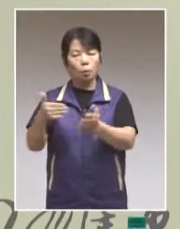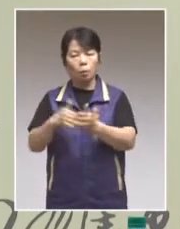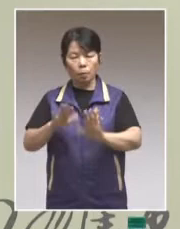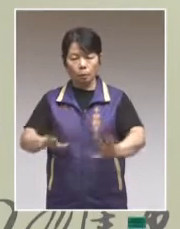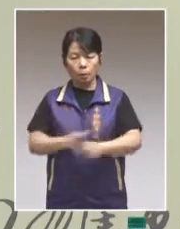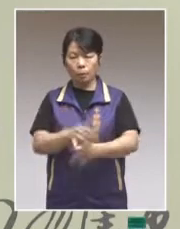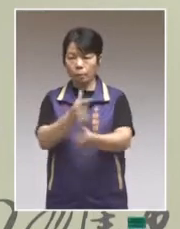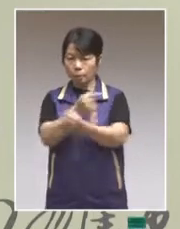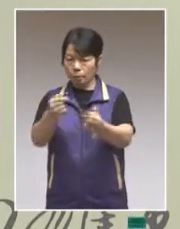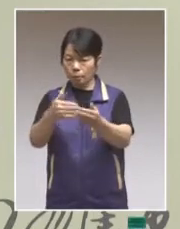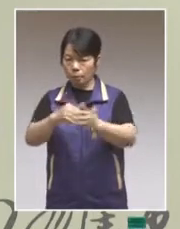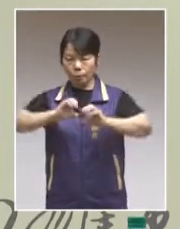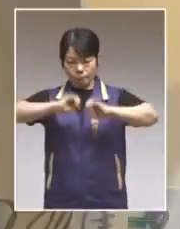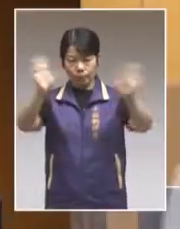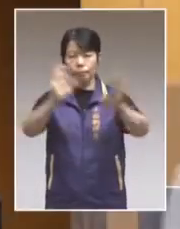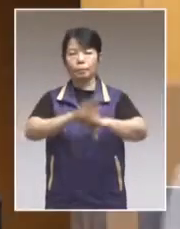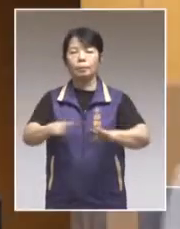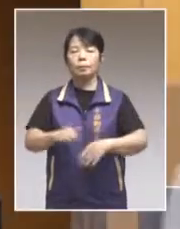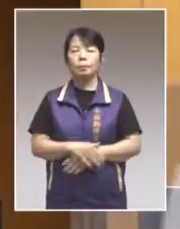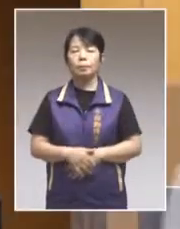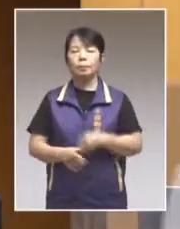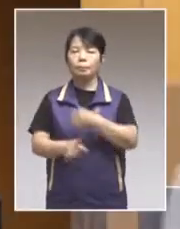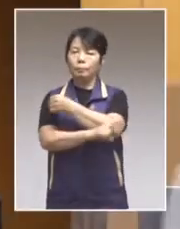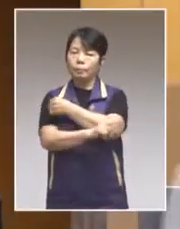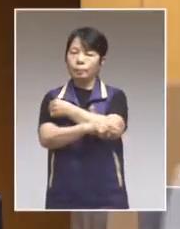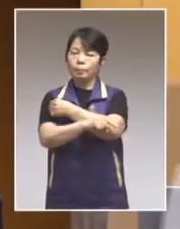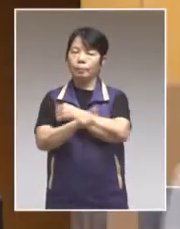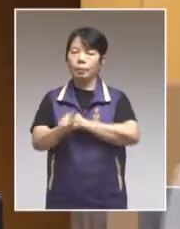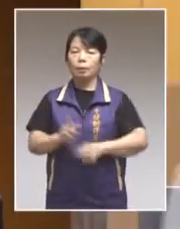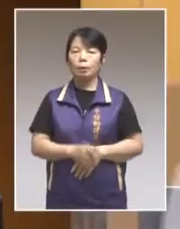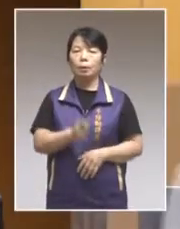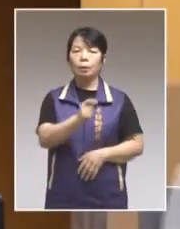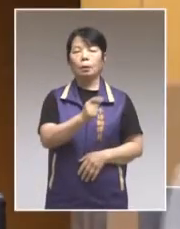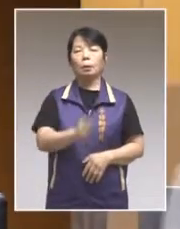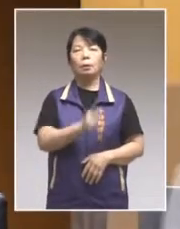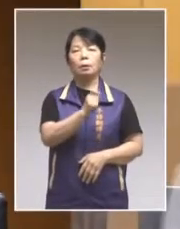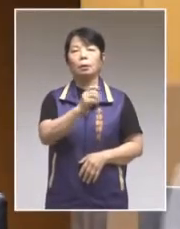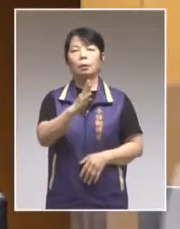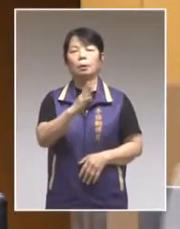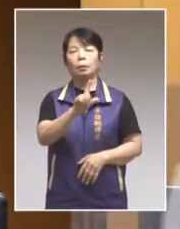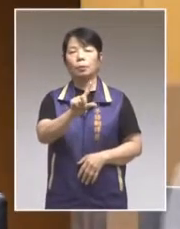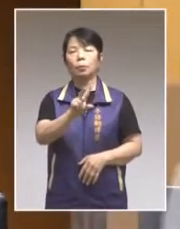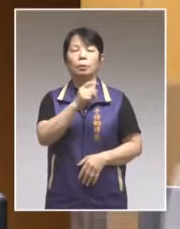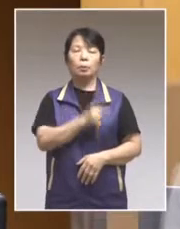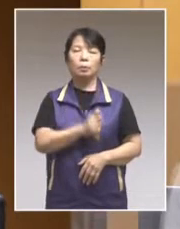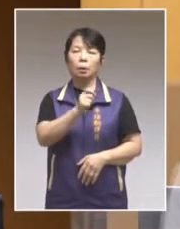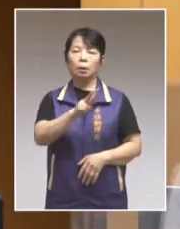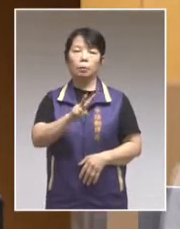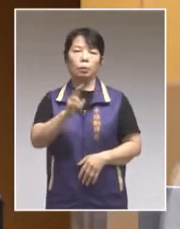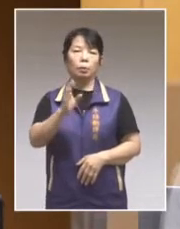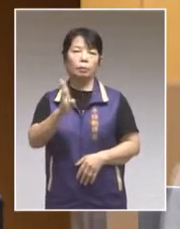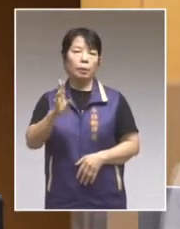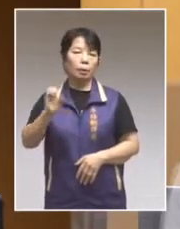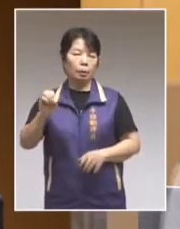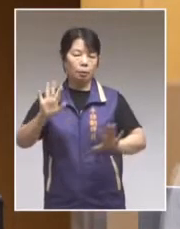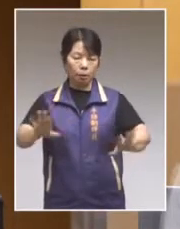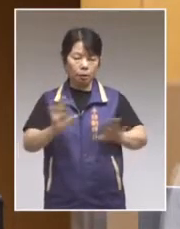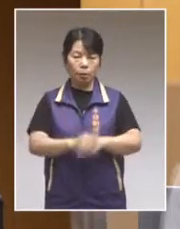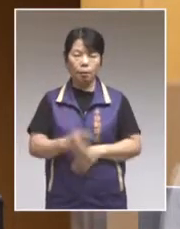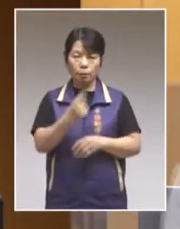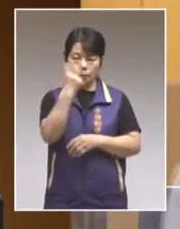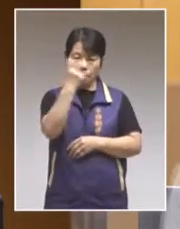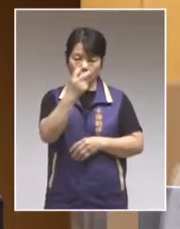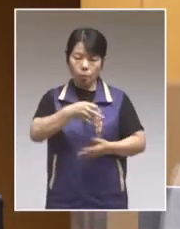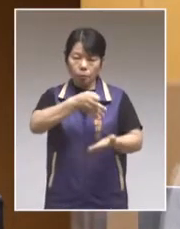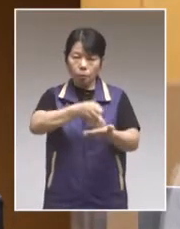好，谢谢市长。最后一题哈，那 TVBS 想请教哈，那目前啊，快筛剂实名制